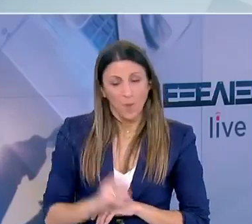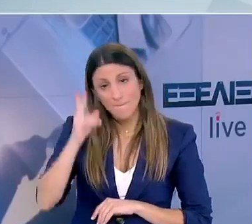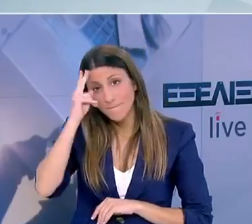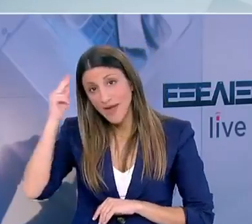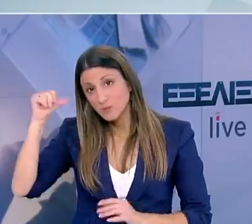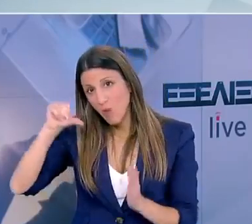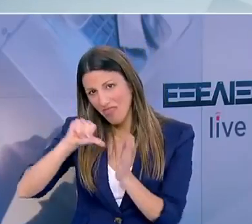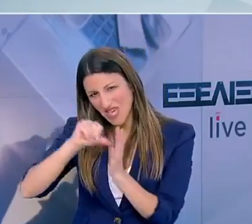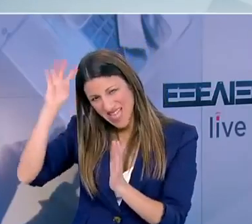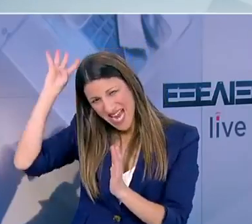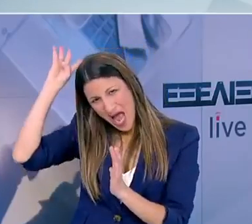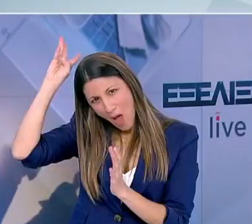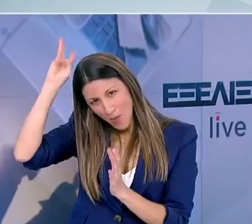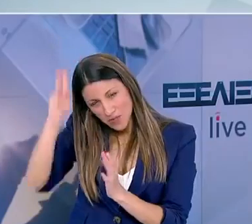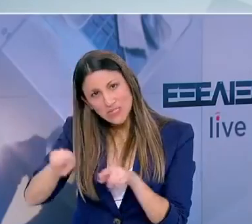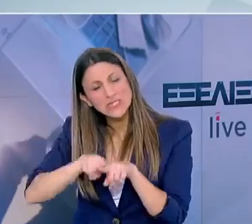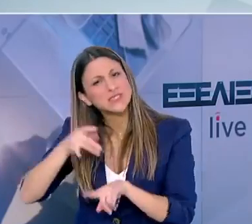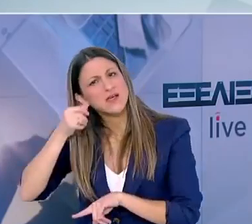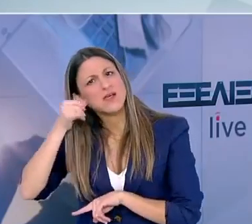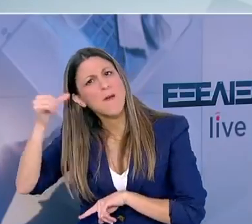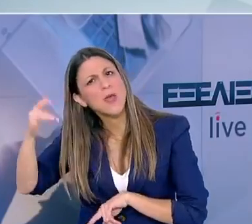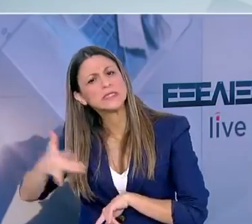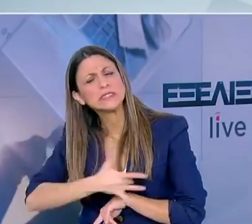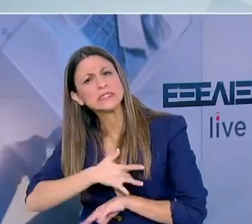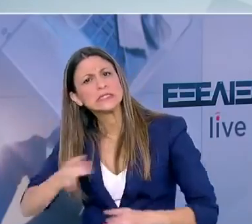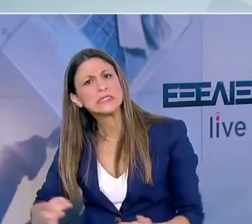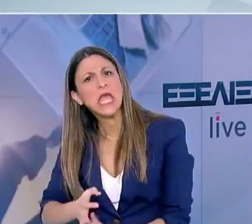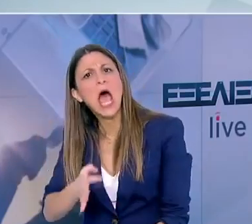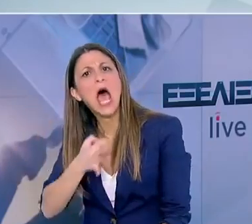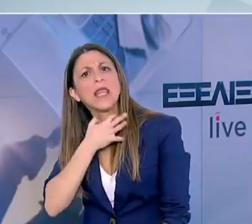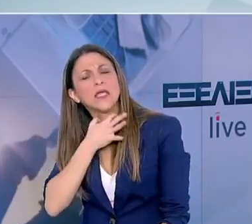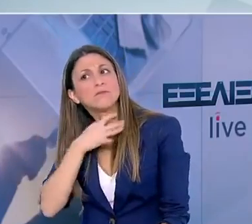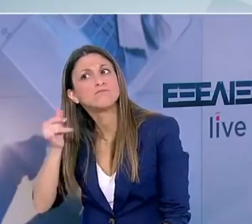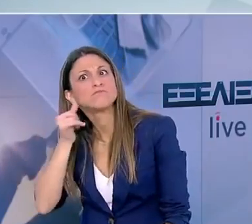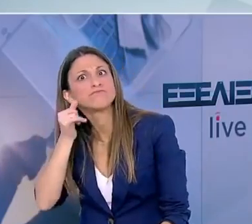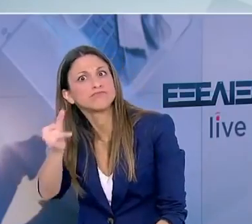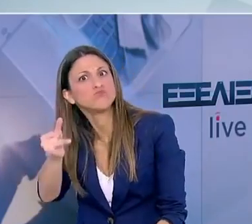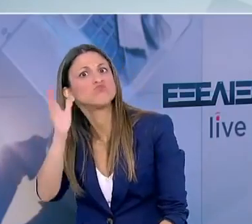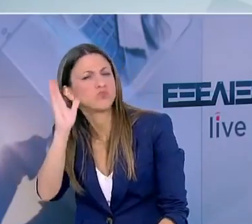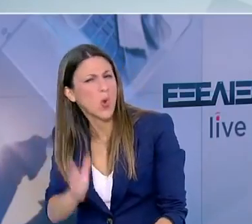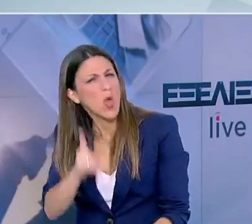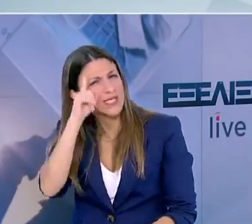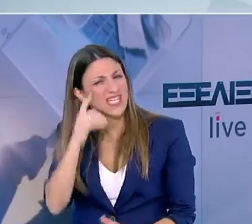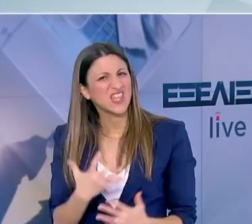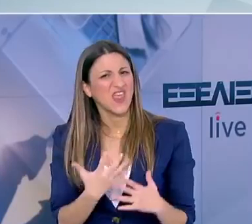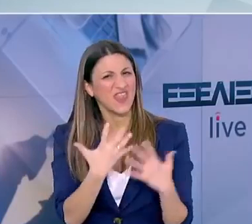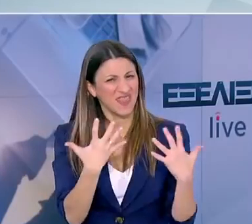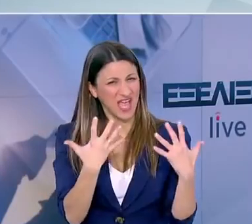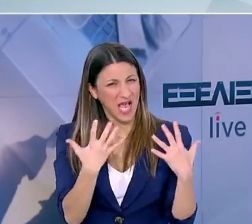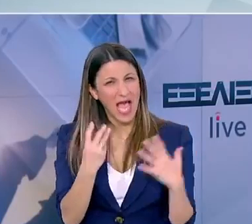Πανεπιστημίου Αθηνών για τη λειτουργία της τηλεφωνικής γραμμής ψυχοκοινωνικής υποστήριξης για τον κορονοϊό, το γνωστό